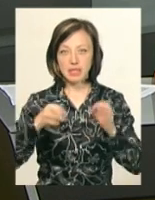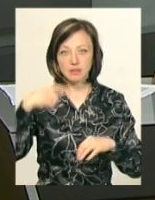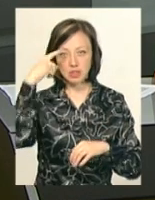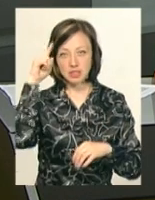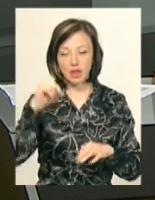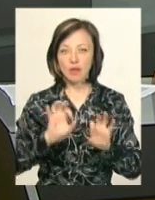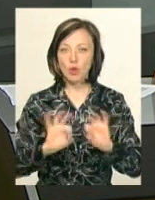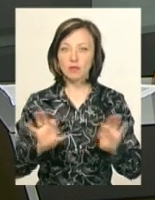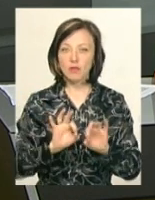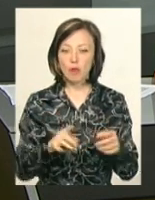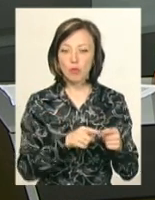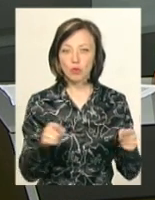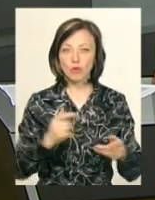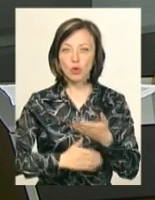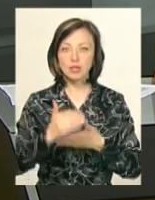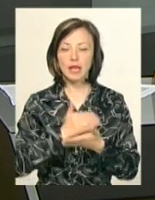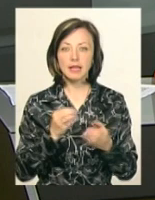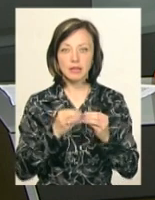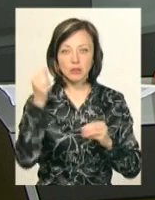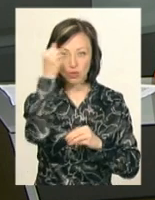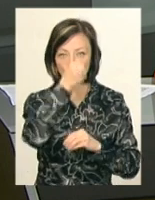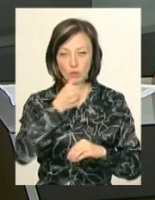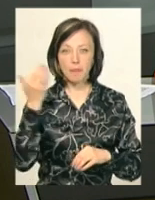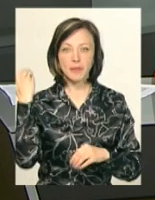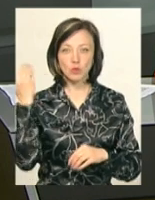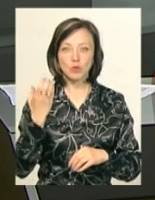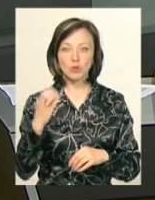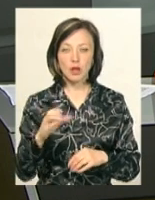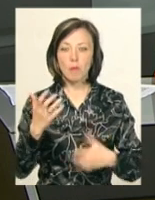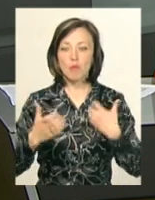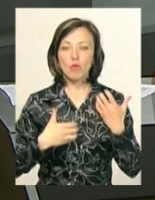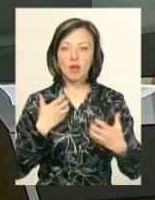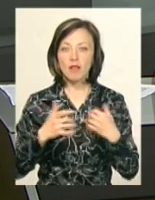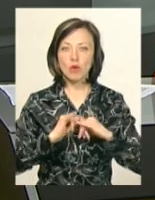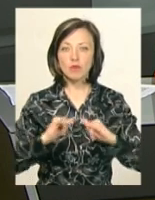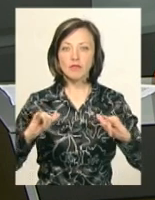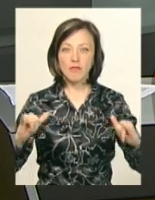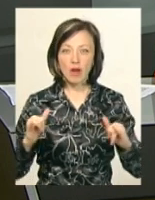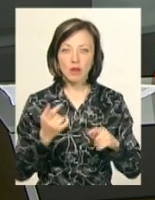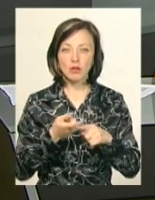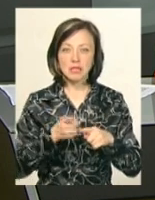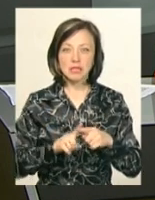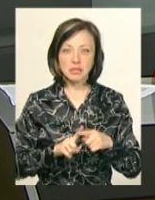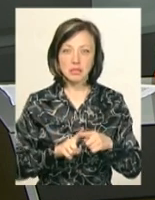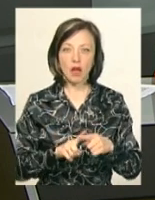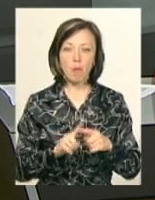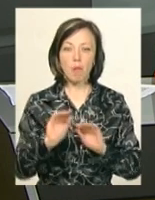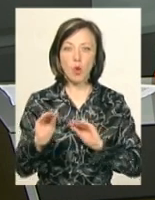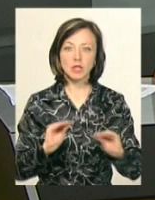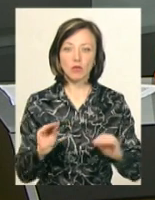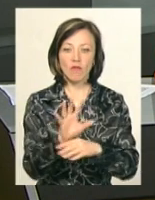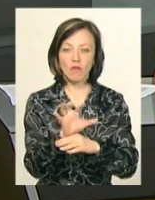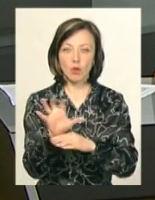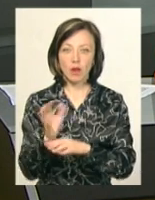Аніта Немет розповіла, впродовж останнього десятиліття минулого століття бурхливо розвивалося медійне мистецтво та постановча фотографія. Саме